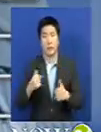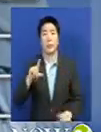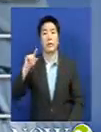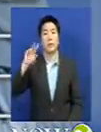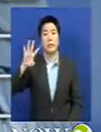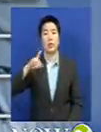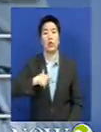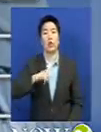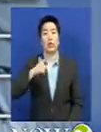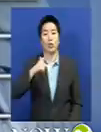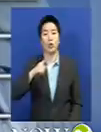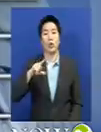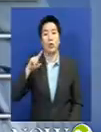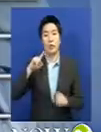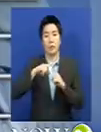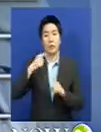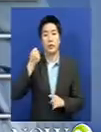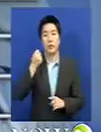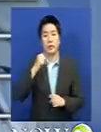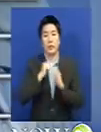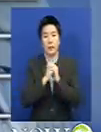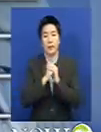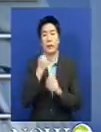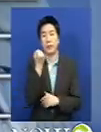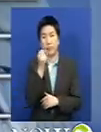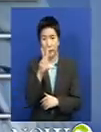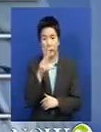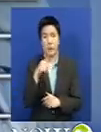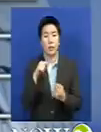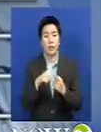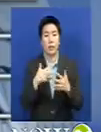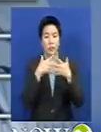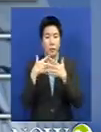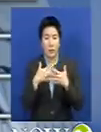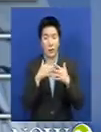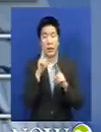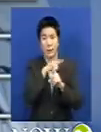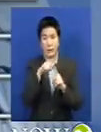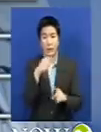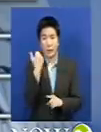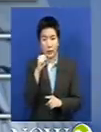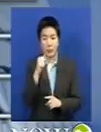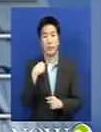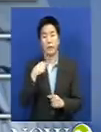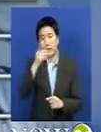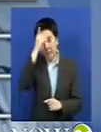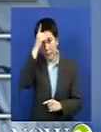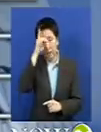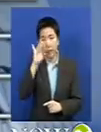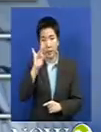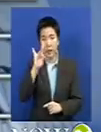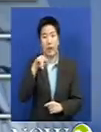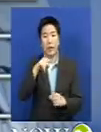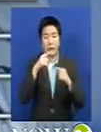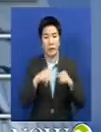ที่24 เหรียญทองตามด้วยจีน13 เหรียญทองเกรทบริเตน10 เหรียญทองเยอรมนี8 เหรียญทองญี่ปุ่น7 เหรียญทองและไทย